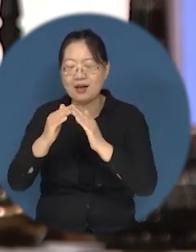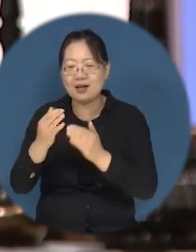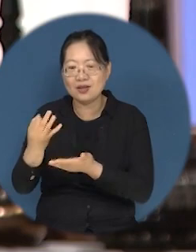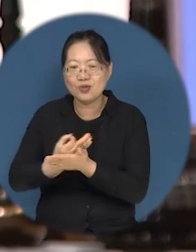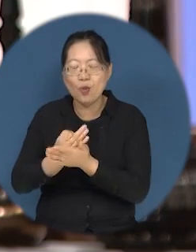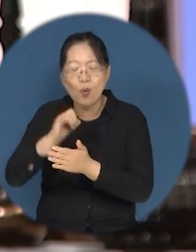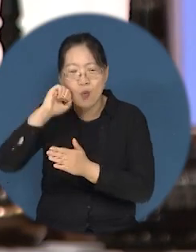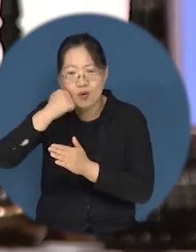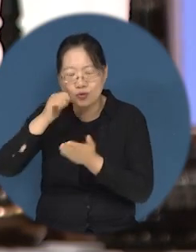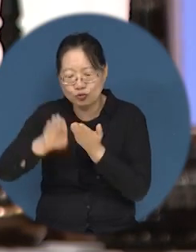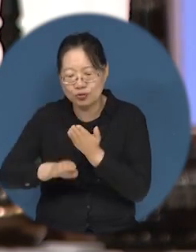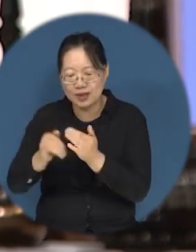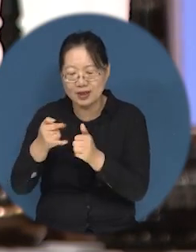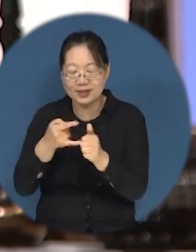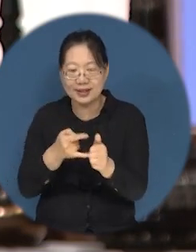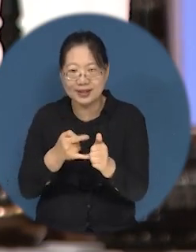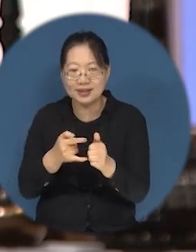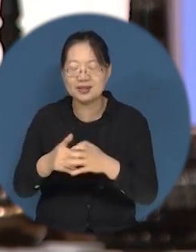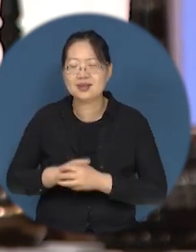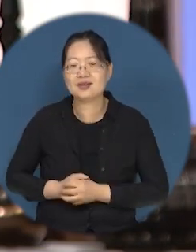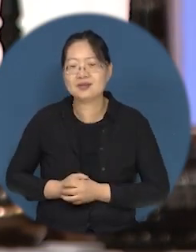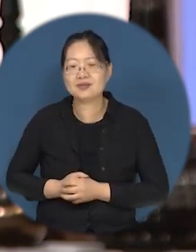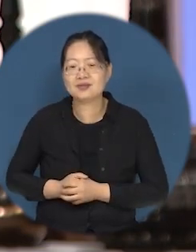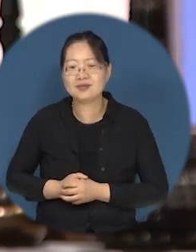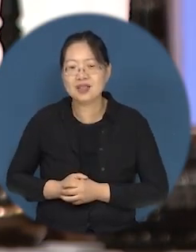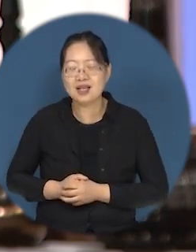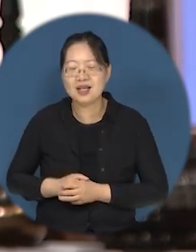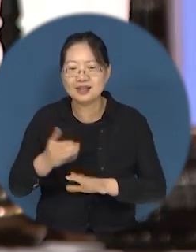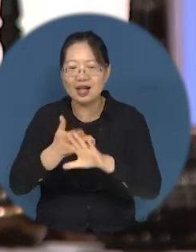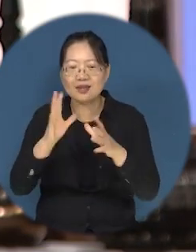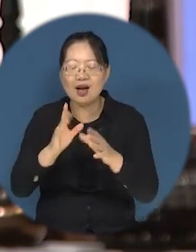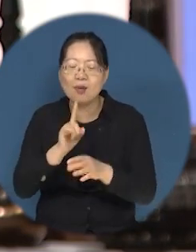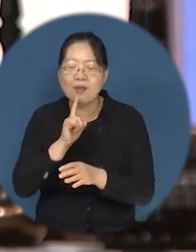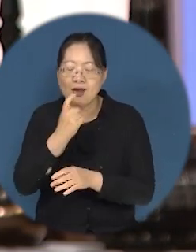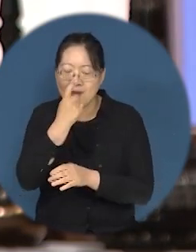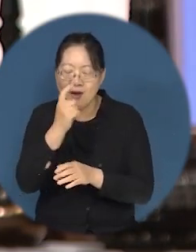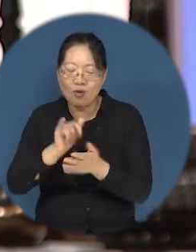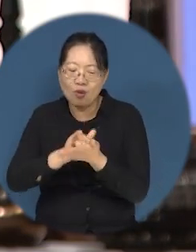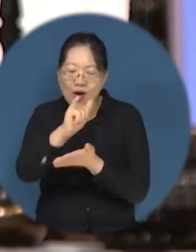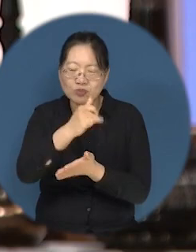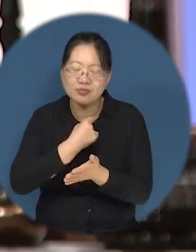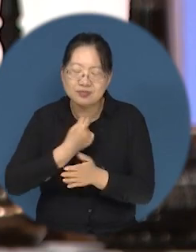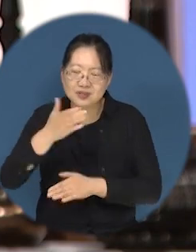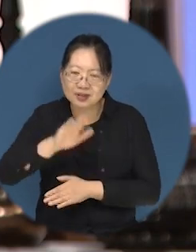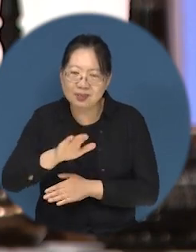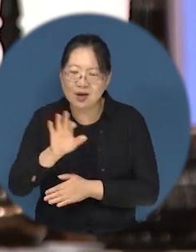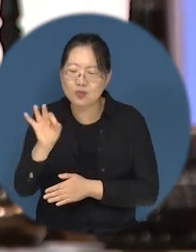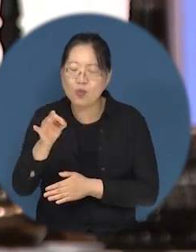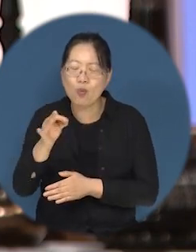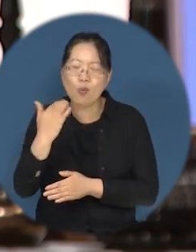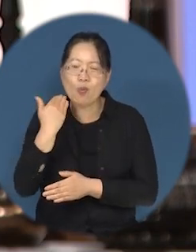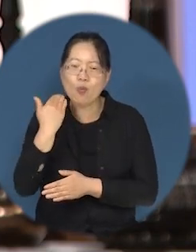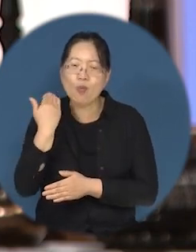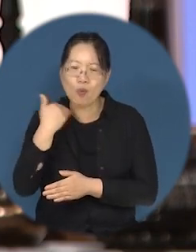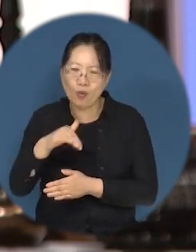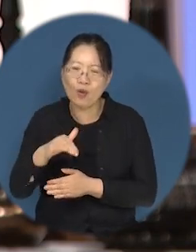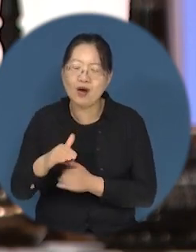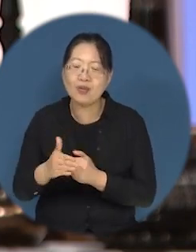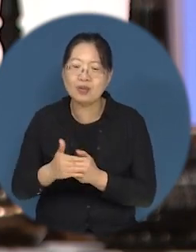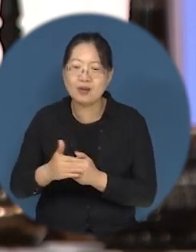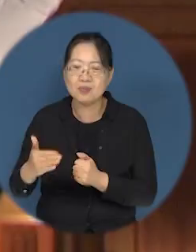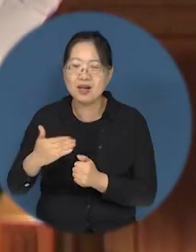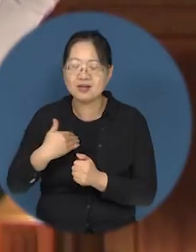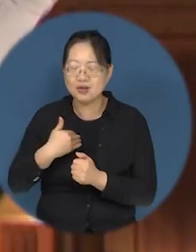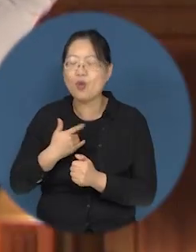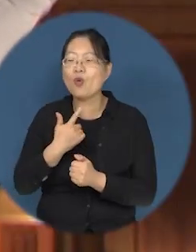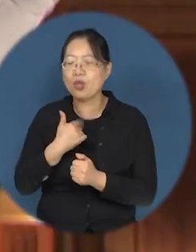저소득층 그 제 후배들 대학교 후배들이 어학연수를 가고 싶은데 예. 그 어학연수 갈 수 있는 돈이 사실 없잖아요. 저는